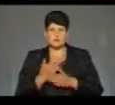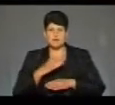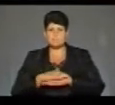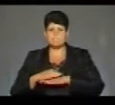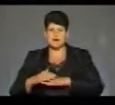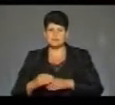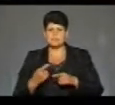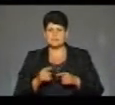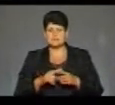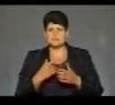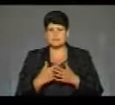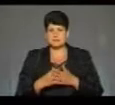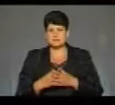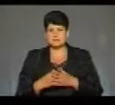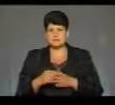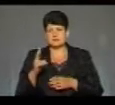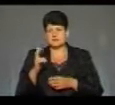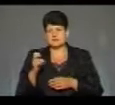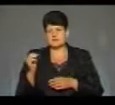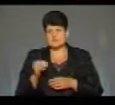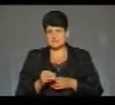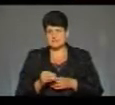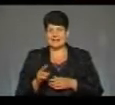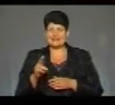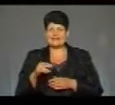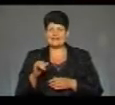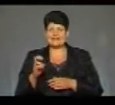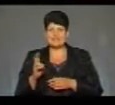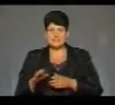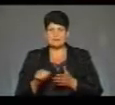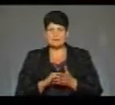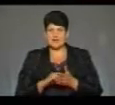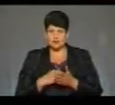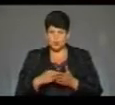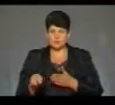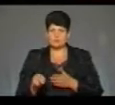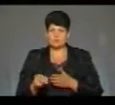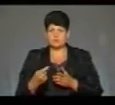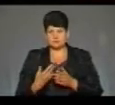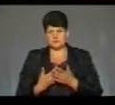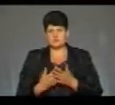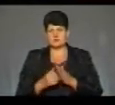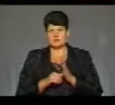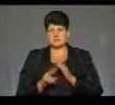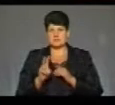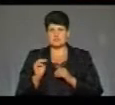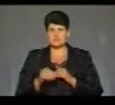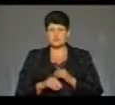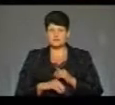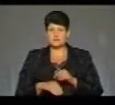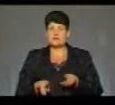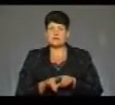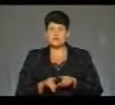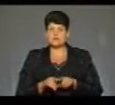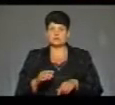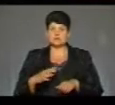Це порядка 200 тисяч. Дидактичні матеріали закуплені. Це біля 62 тисяч. Також ще